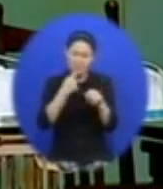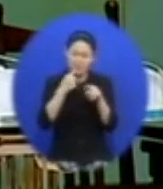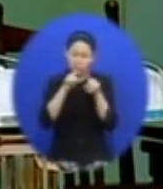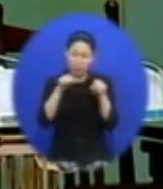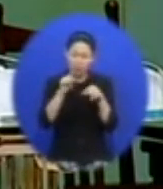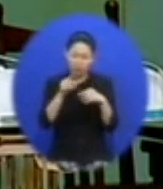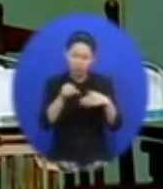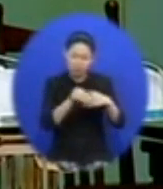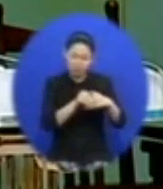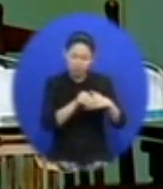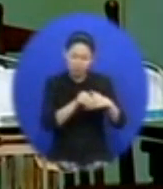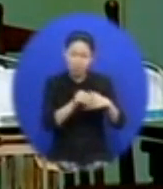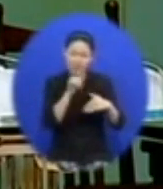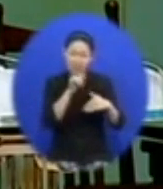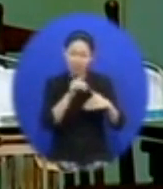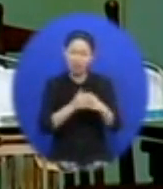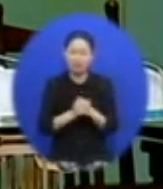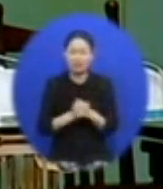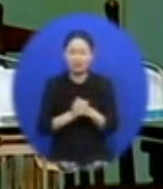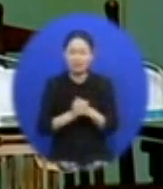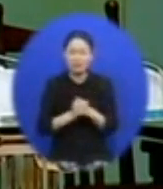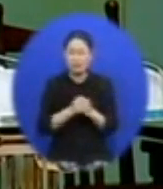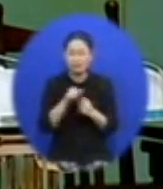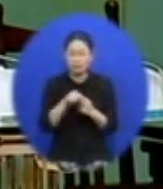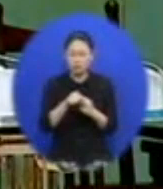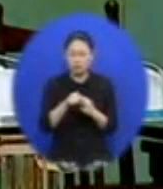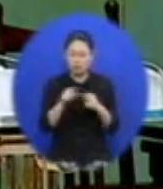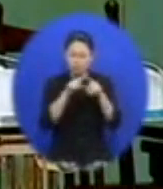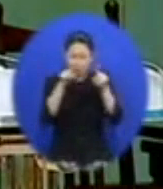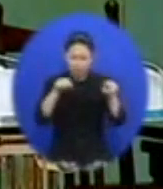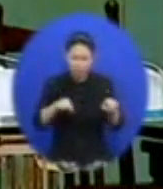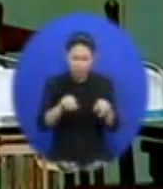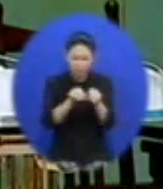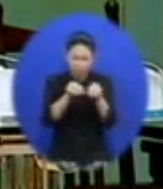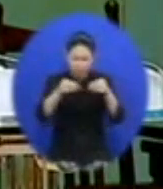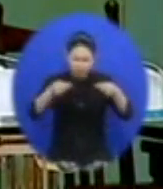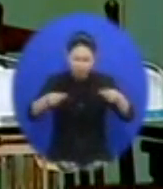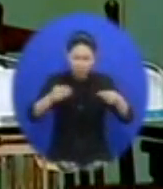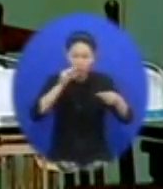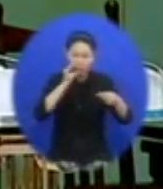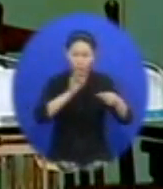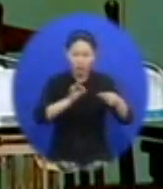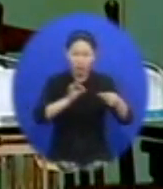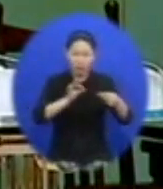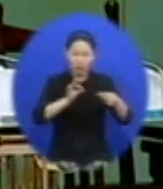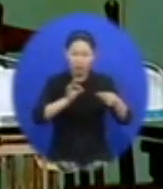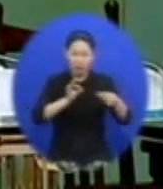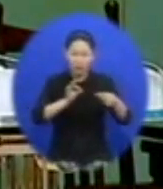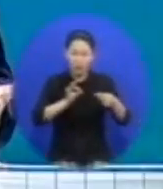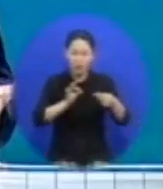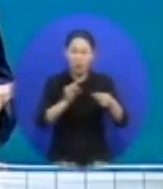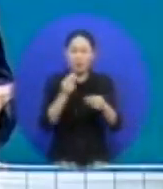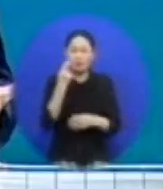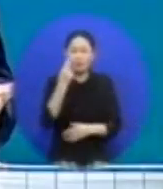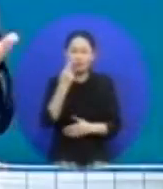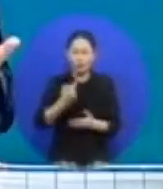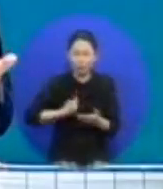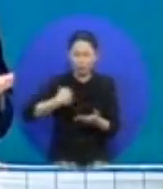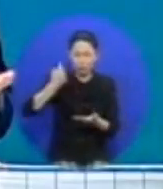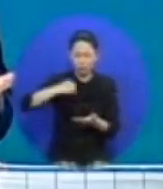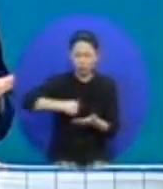있더라는 거예요 아크 본서를 께 펼쳐서 보니까 아 미국 독립선언서